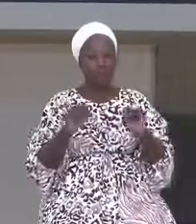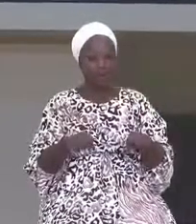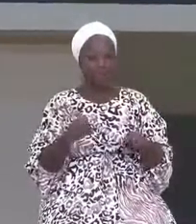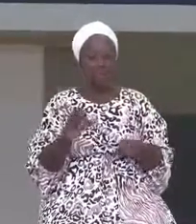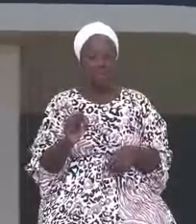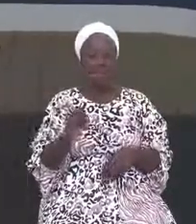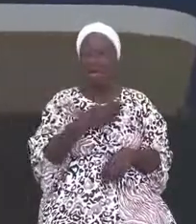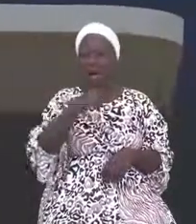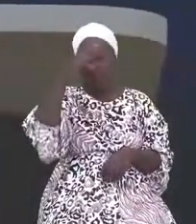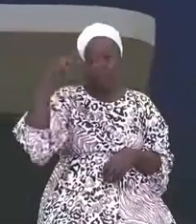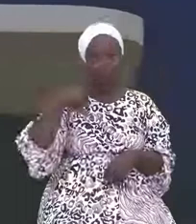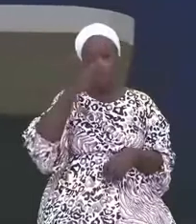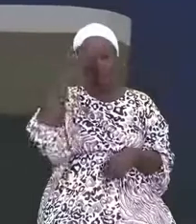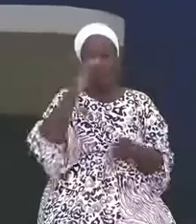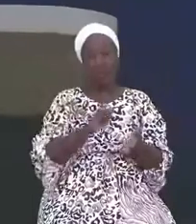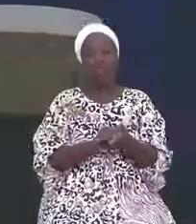Et parce que nous le savons,